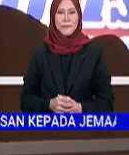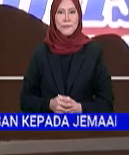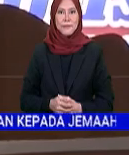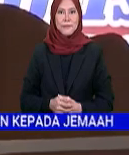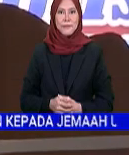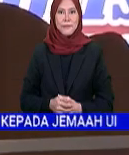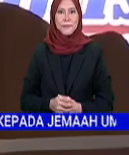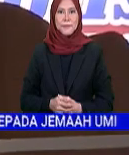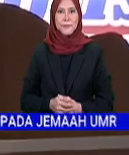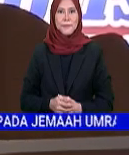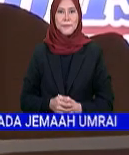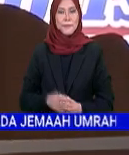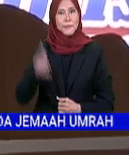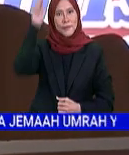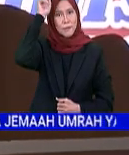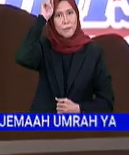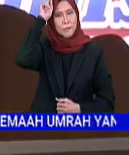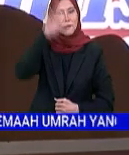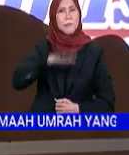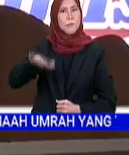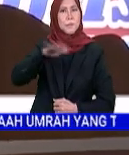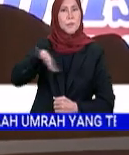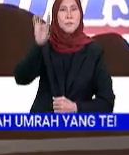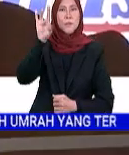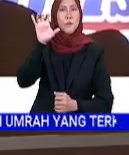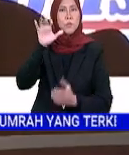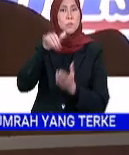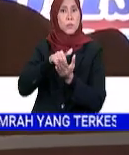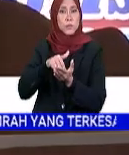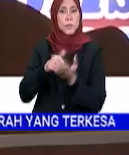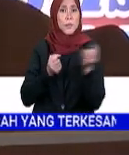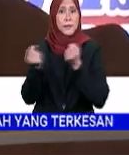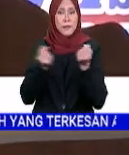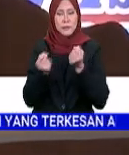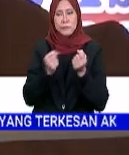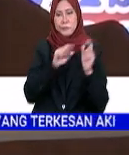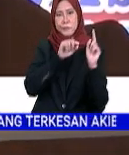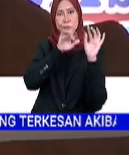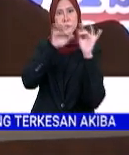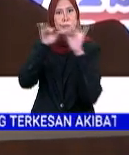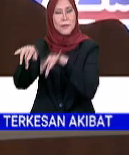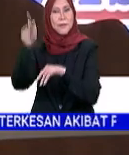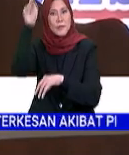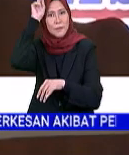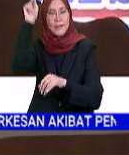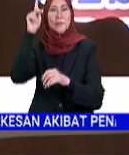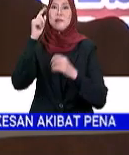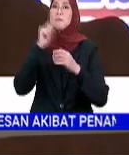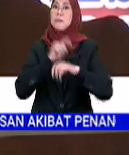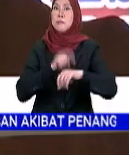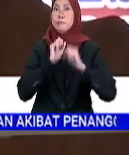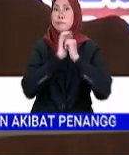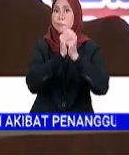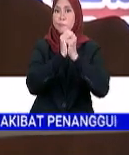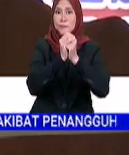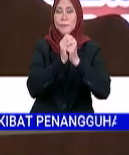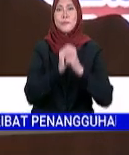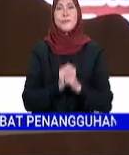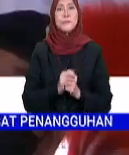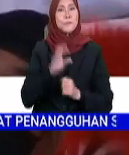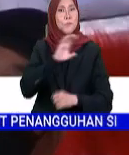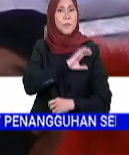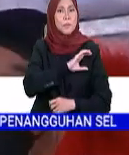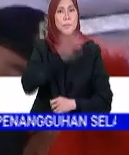Hai ditonton hampir 800.000 kendaraan dijangkau masuk ke itu Sempena Tahun Baru Cina justru ketua